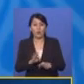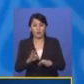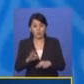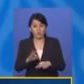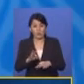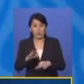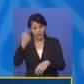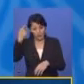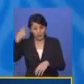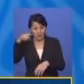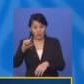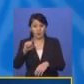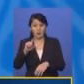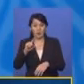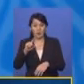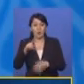анау